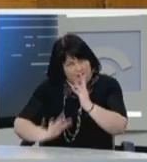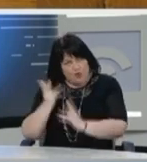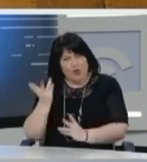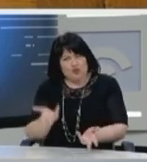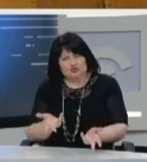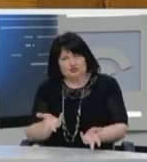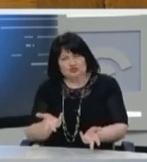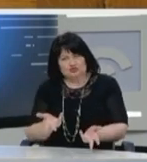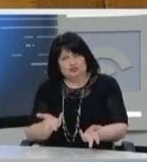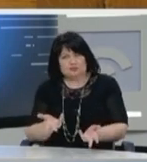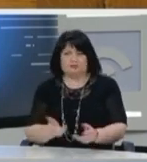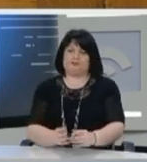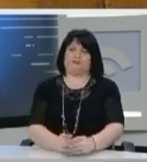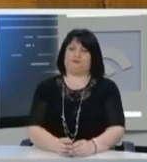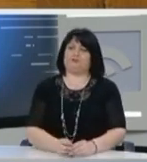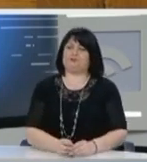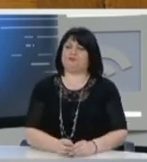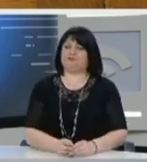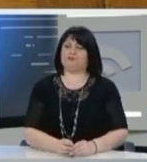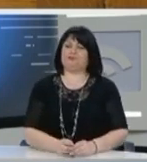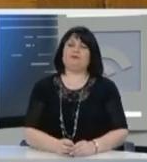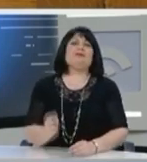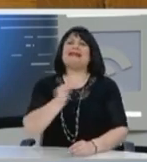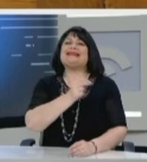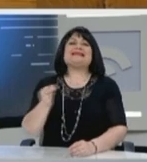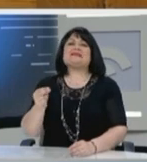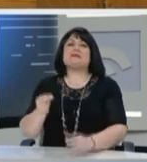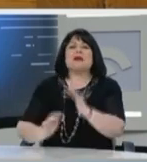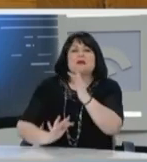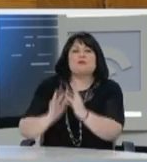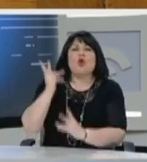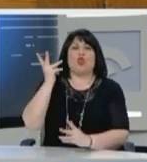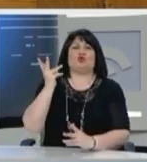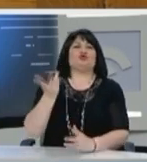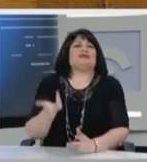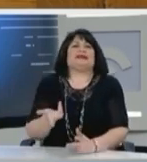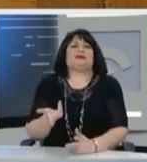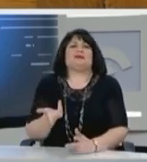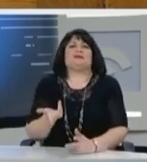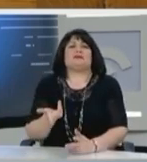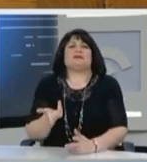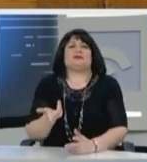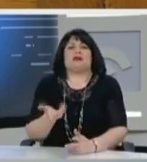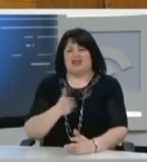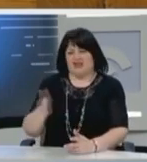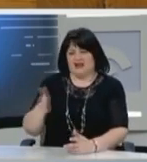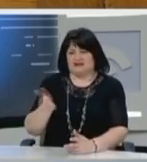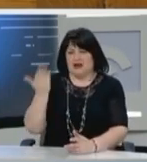πρόοδος αυτά τα πράγματα. Τι είναι πρόοδος για σας, που δεν είστε